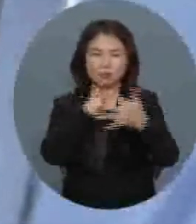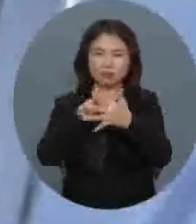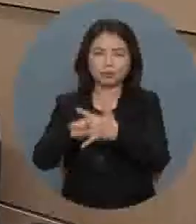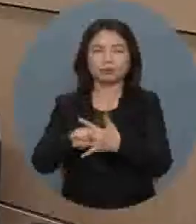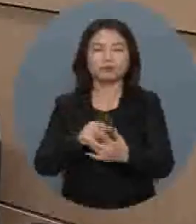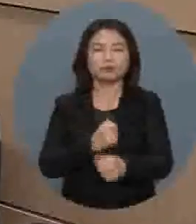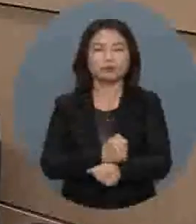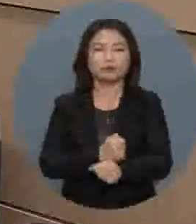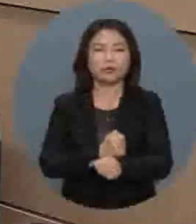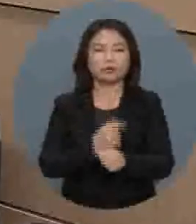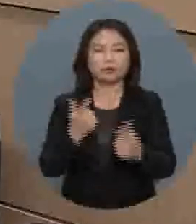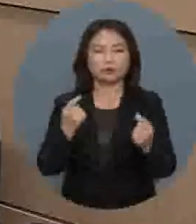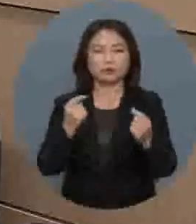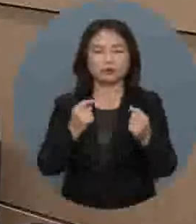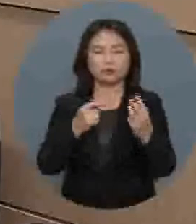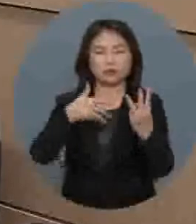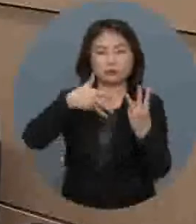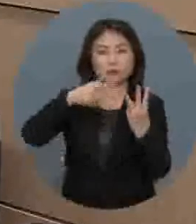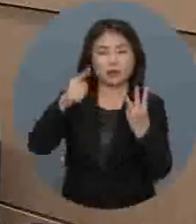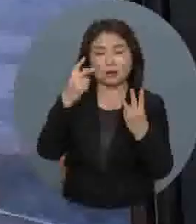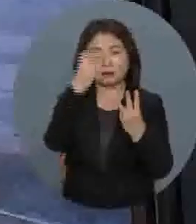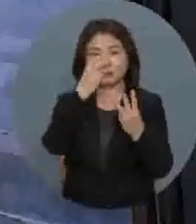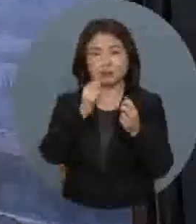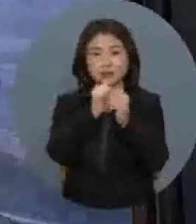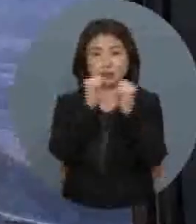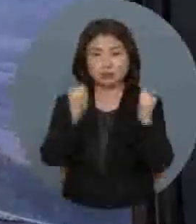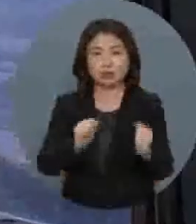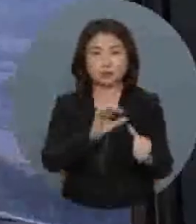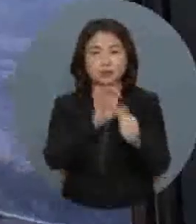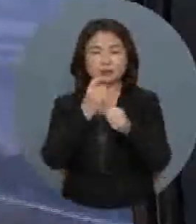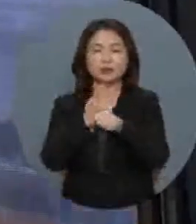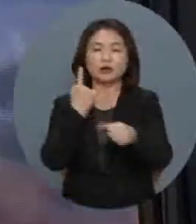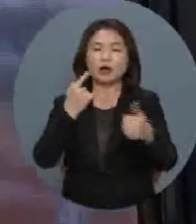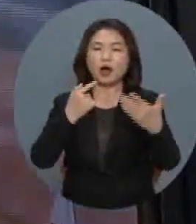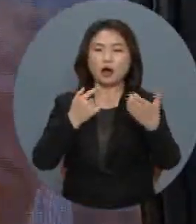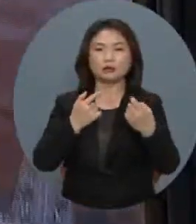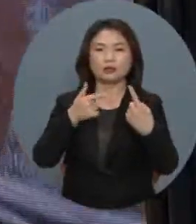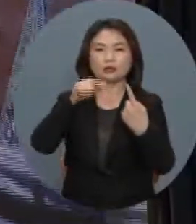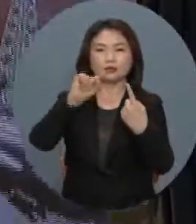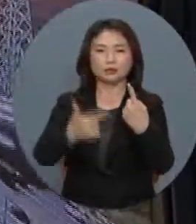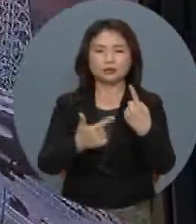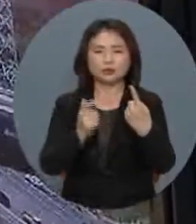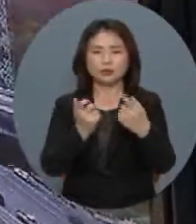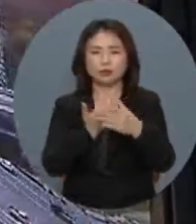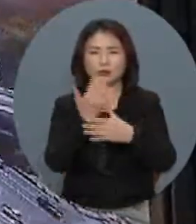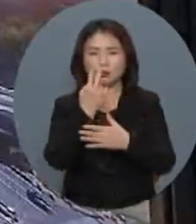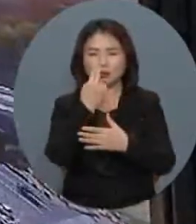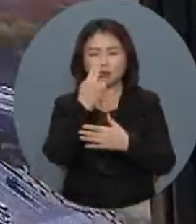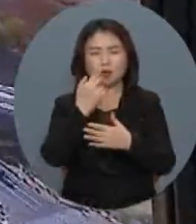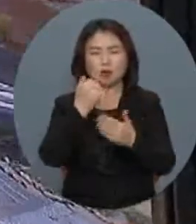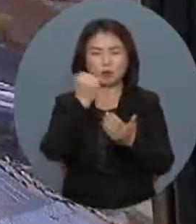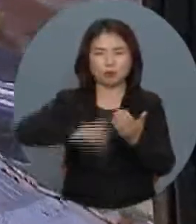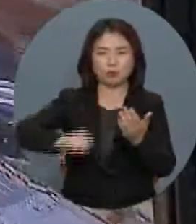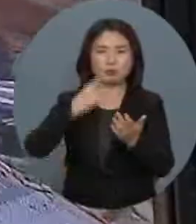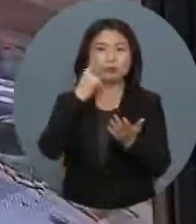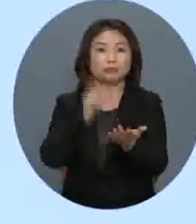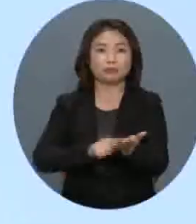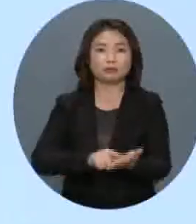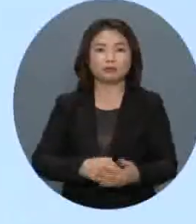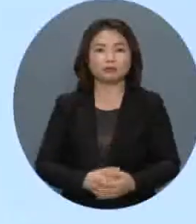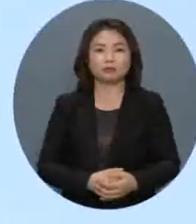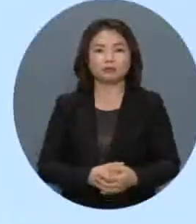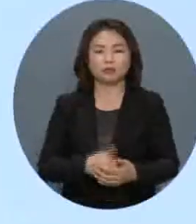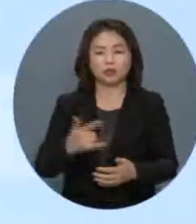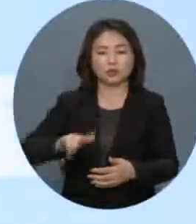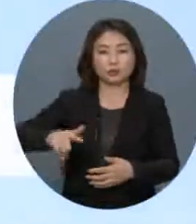겁니다. 이런 3차원 감시 시스템을 통해 지난해에만 91건의 대기 오염 사례를 적발했습니다.